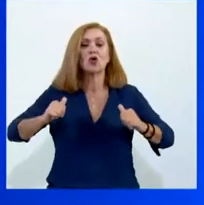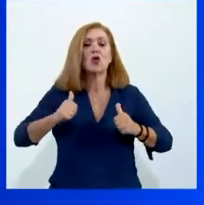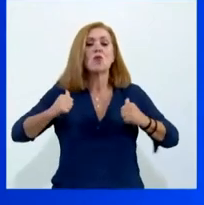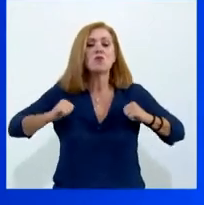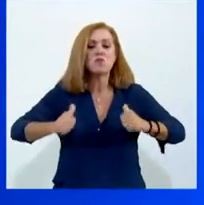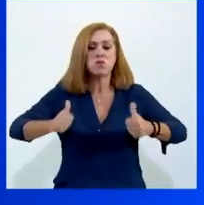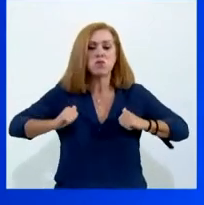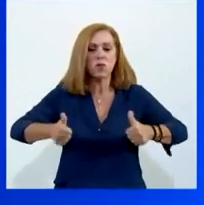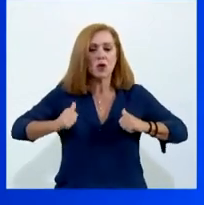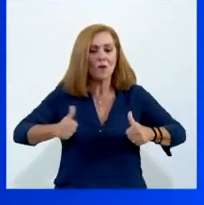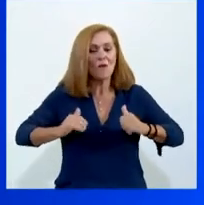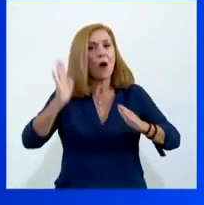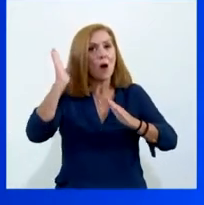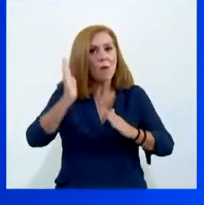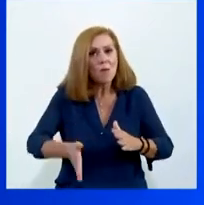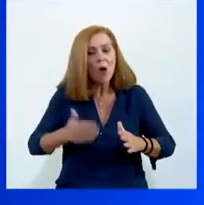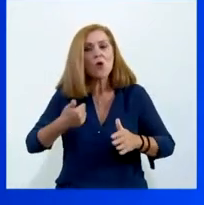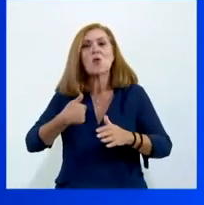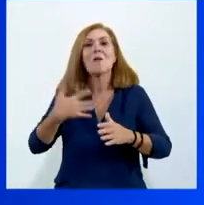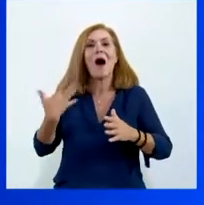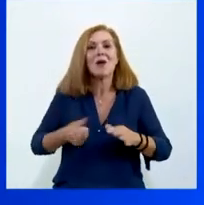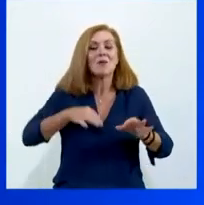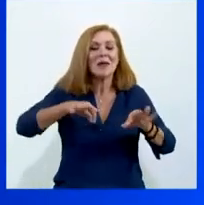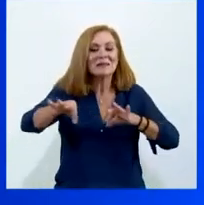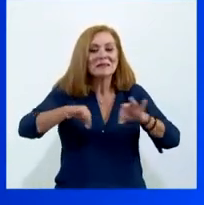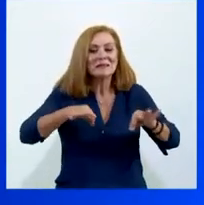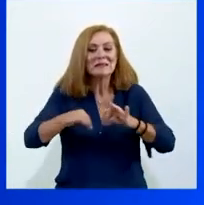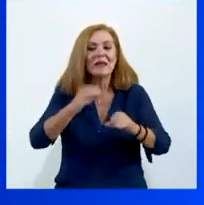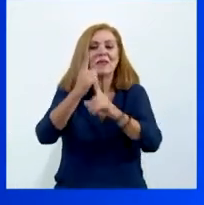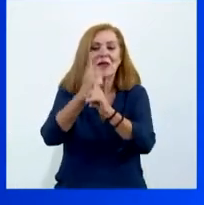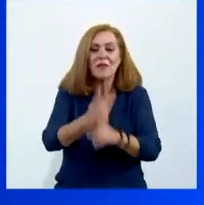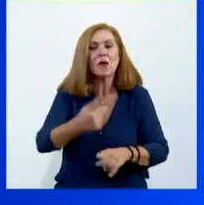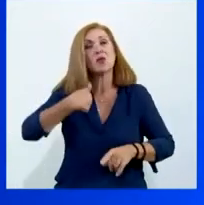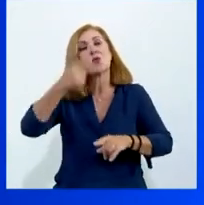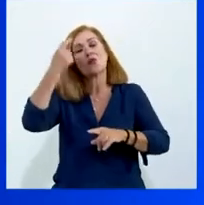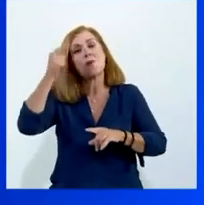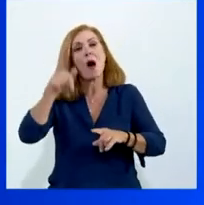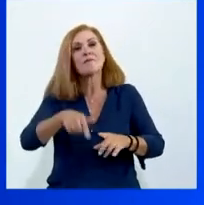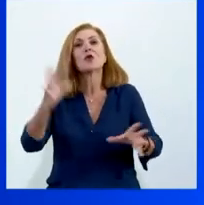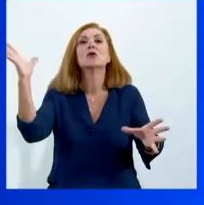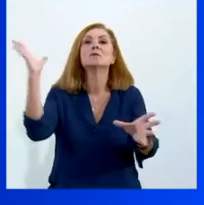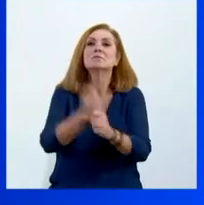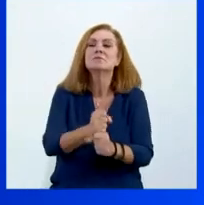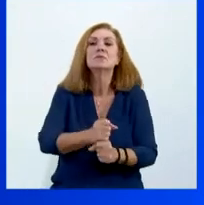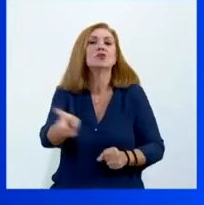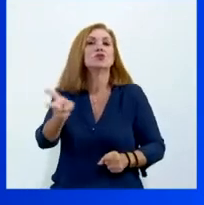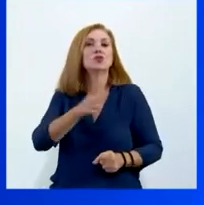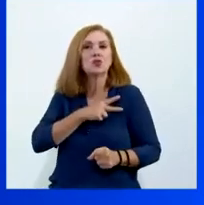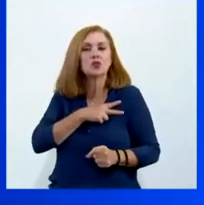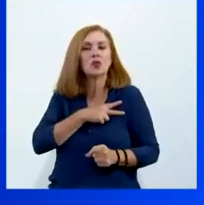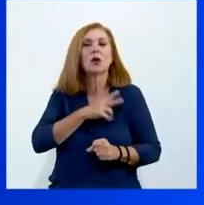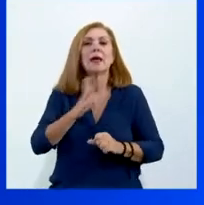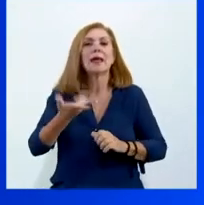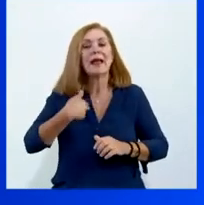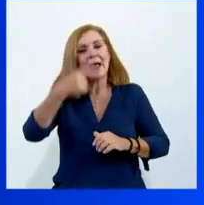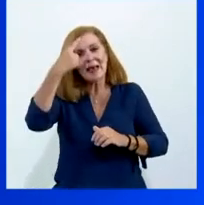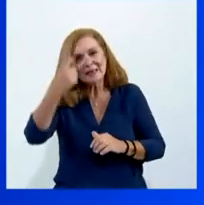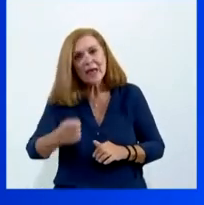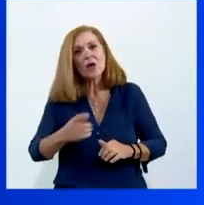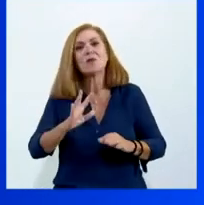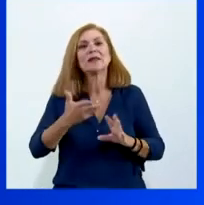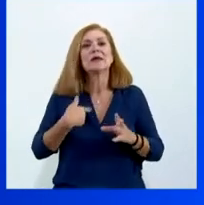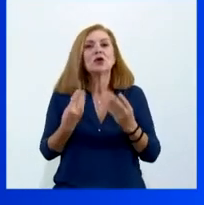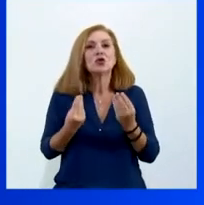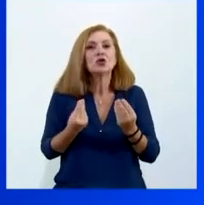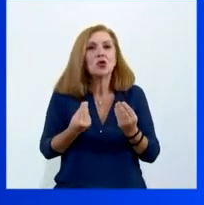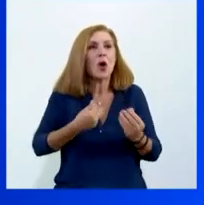σχέδια για τις 13 περιφέρειες της χώρας. Και αυτό νομίζω ήταν μια επιτυχία, ένα βήμα στην σωστή κατεύθυνση, για να γνωρίζουμε και εμείς με ποιο τρόπο θα